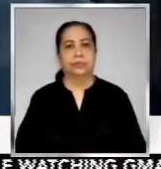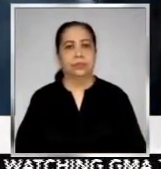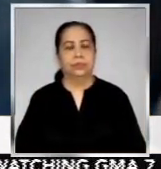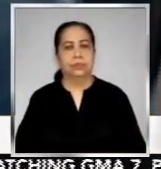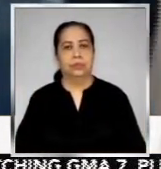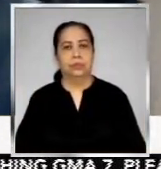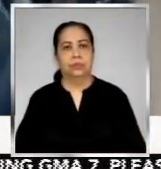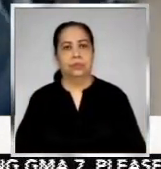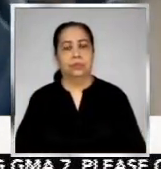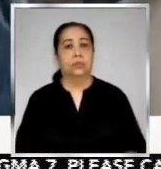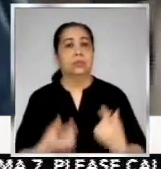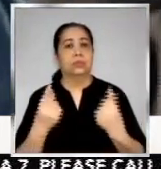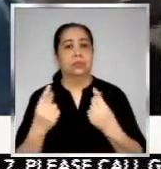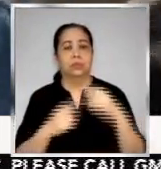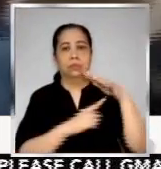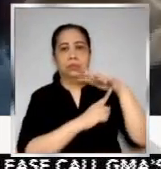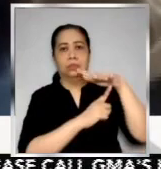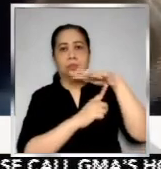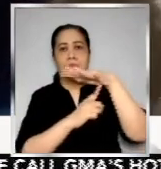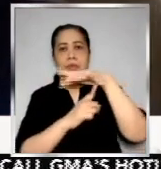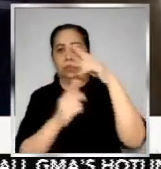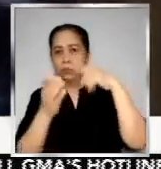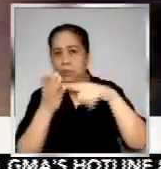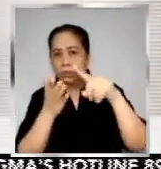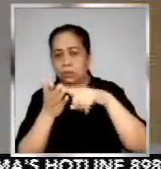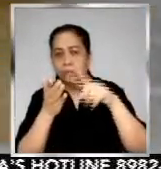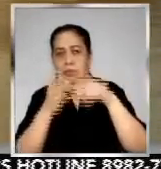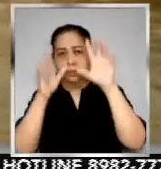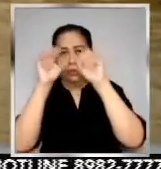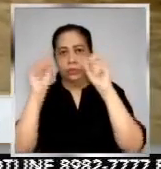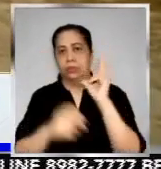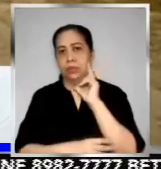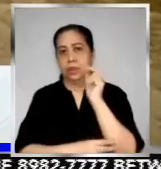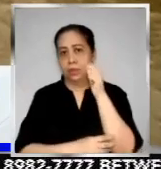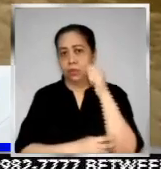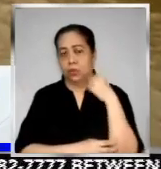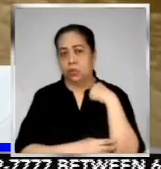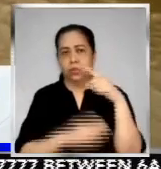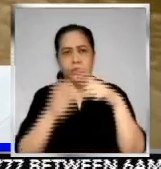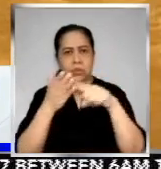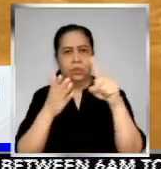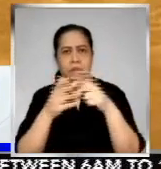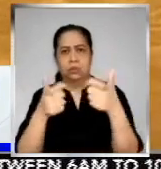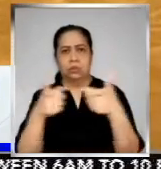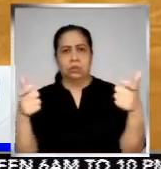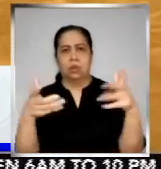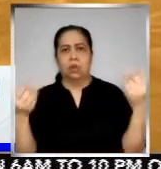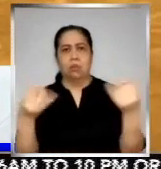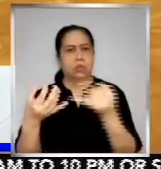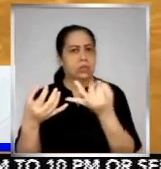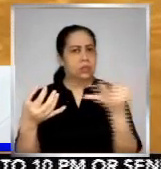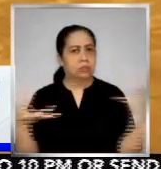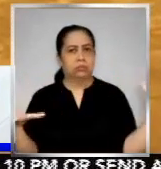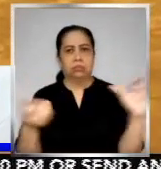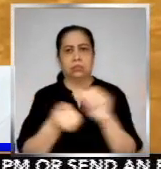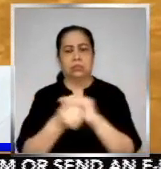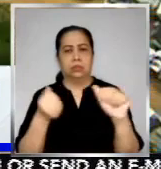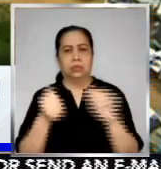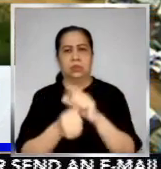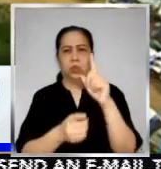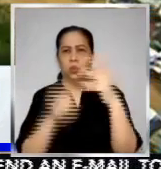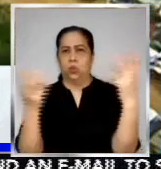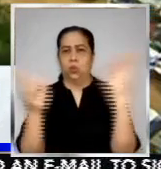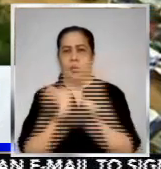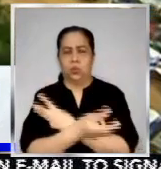Nagsagawa ng aerial inspection si Pangulong Duterte kahapon. Partignan ang lawak ng pinsalang iniwan sa isa sa pinaka nasalanta